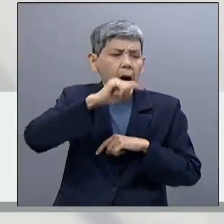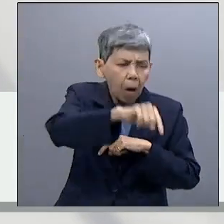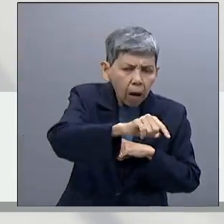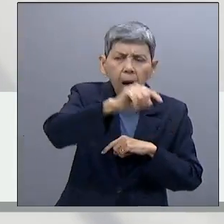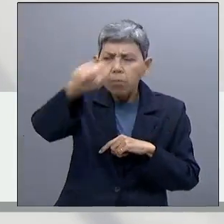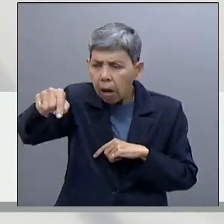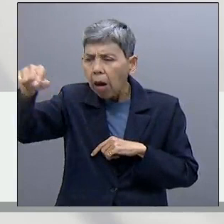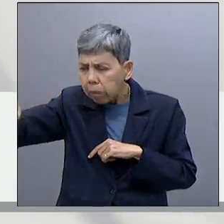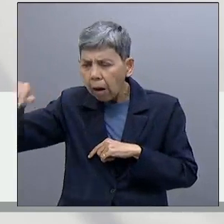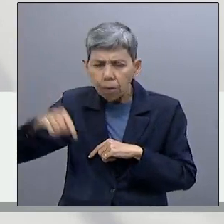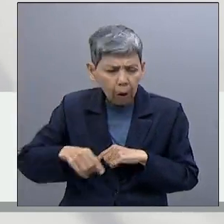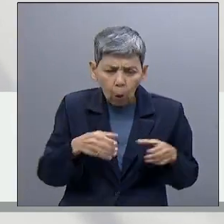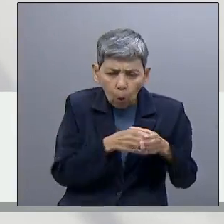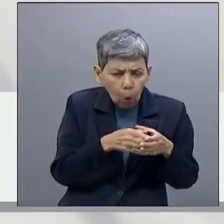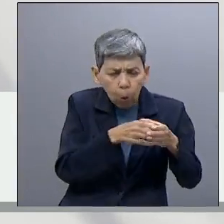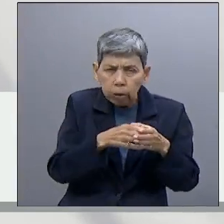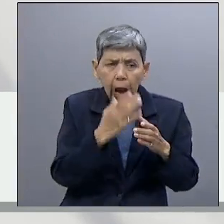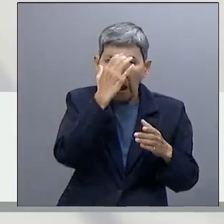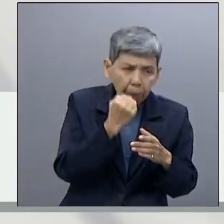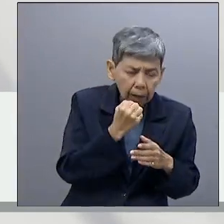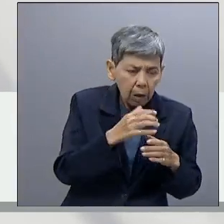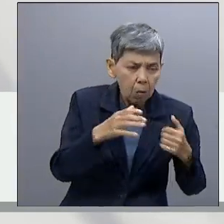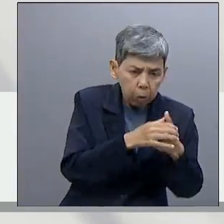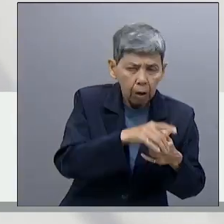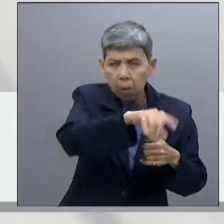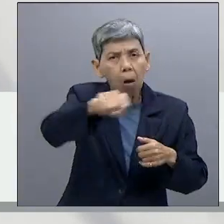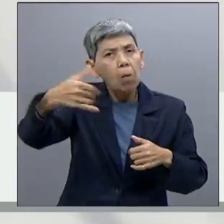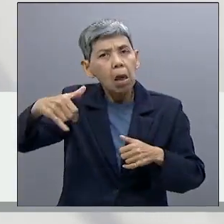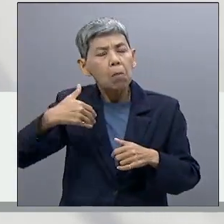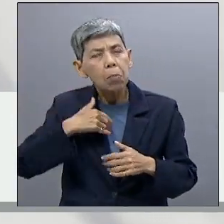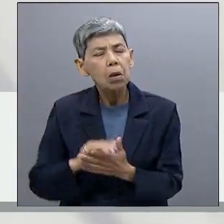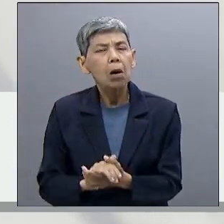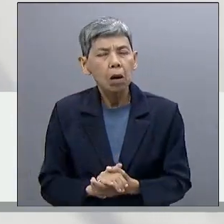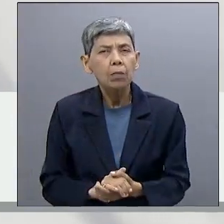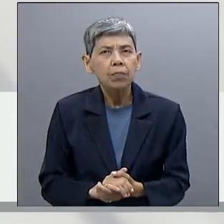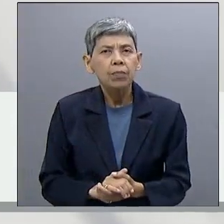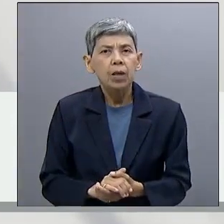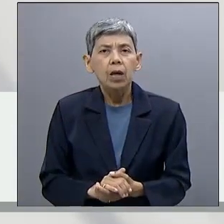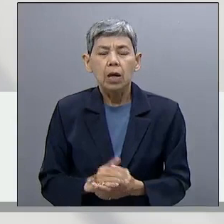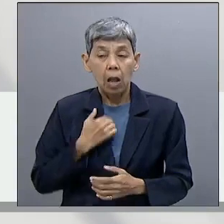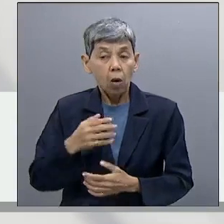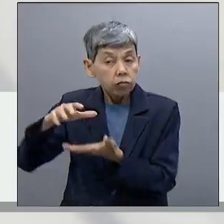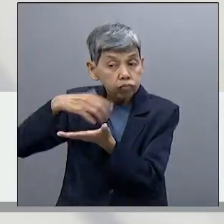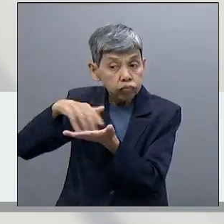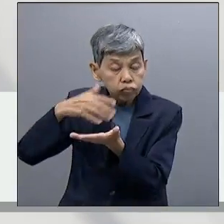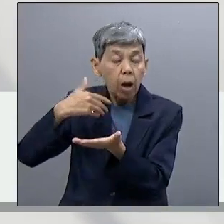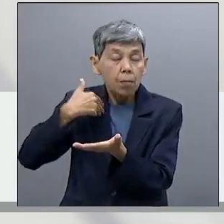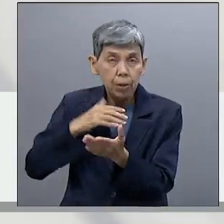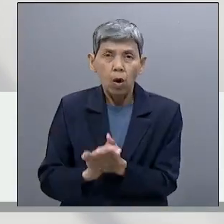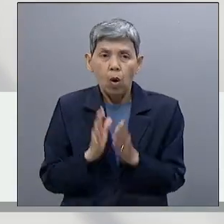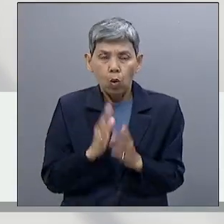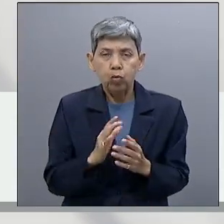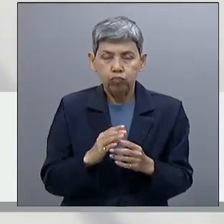จุดอื่นๆแล้วอาจจะไม่ใช่เพียงแค่ฮามาสกลุ่มเดียวที่ควบคุมเอาไว้นะคะข้อเท็จจริงตรงนี้เป็นยังไง เท่าที่ฟังมาคนที่คุ